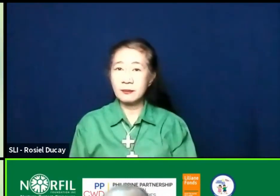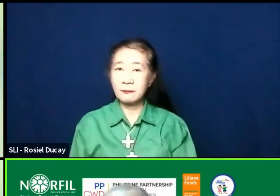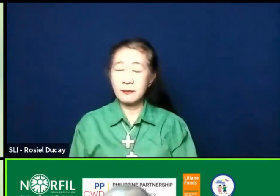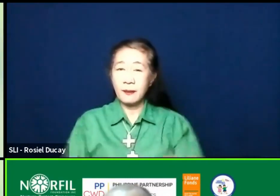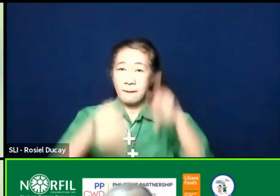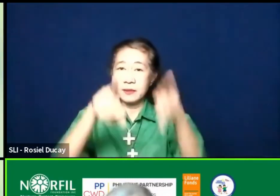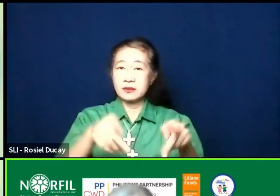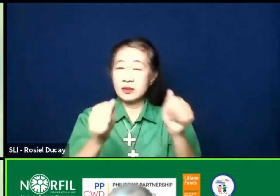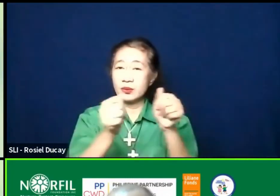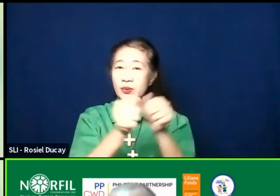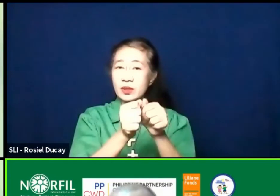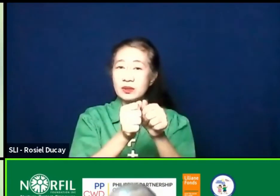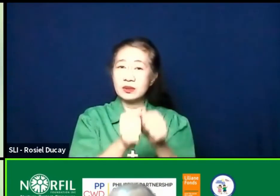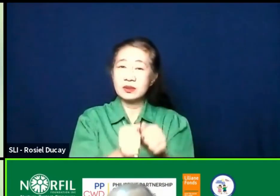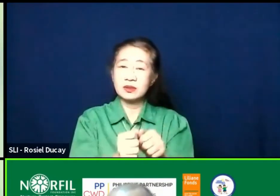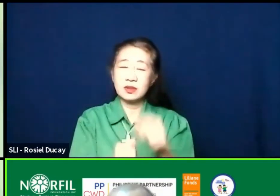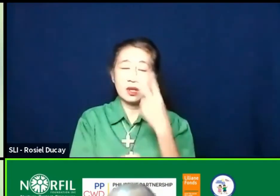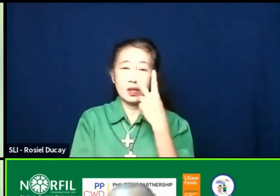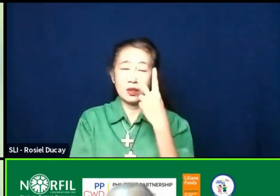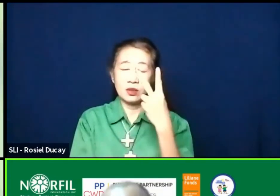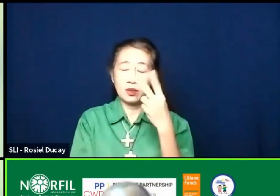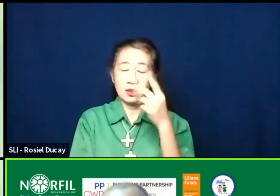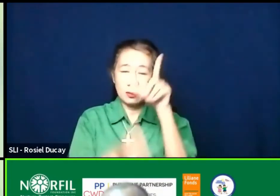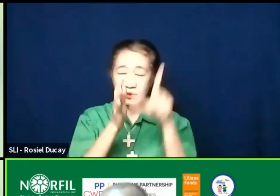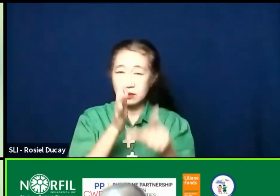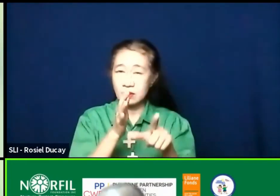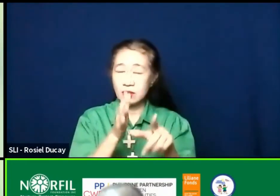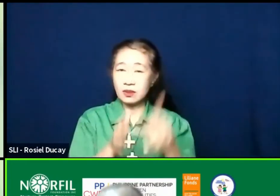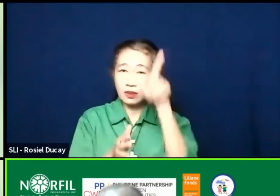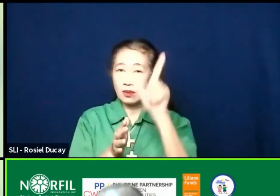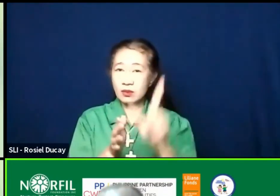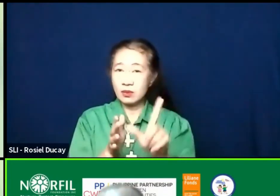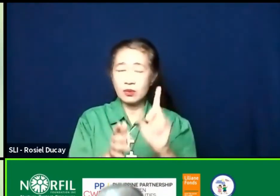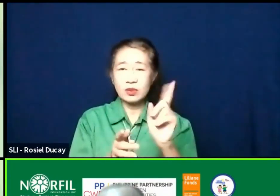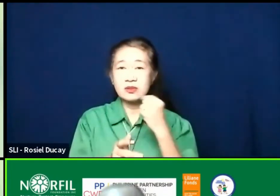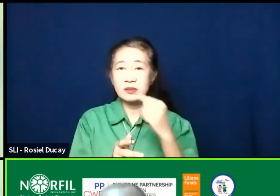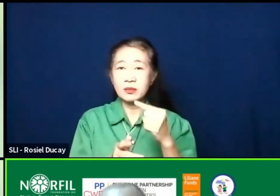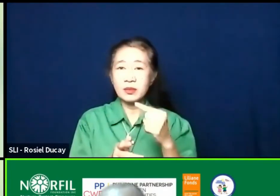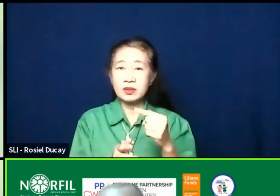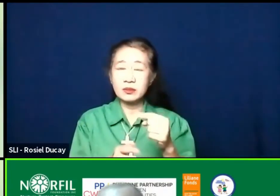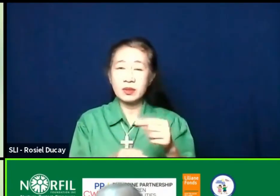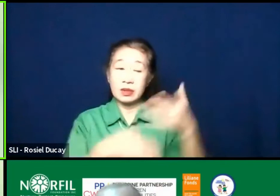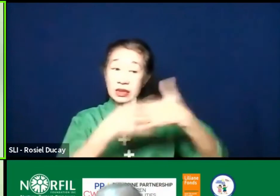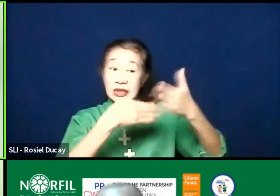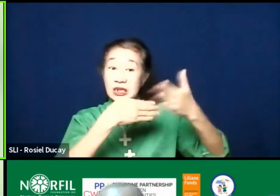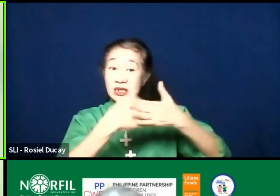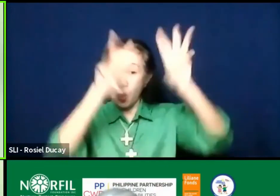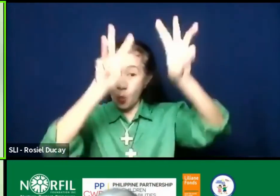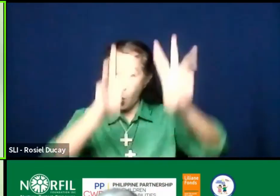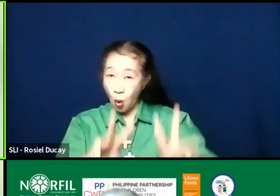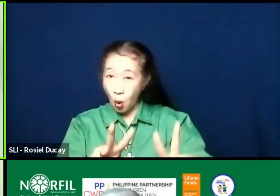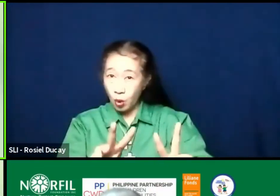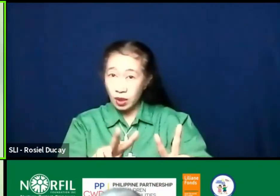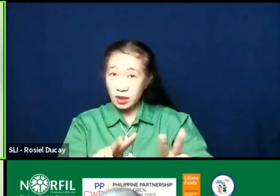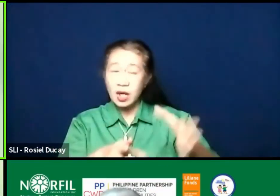person with low vision, okay? So ang binabanggit din doon yung parang naka-walling. Oo, yan.